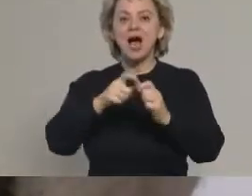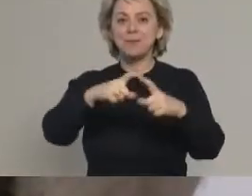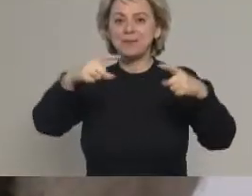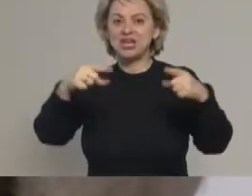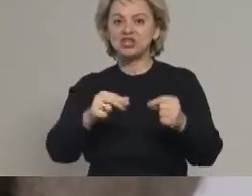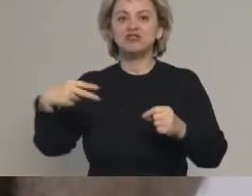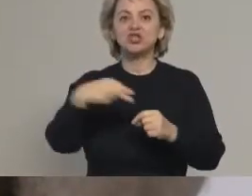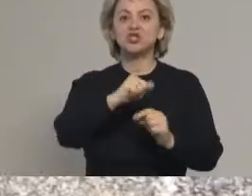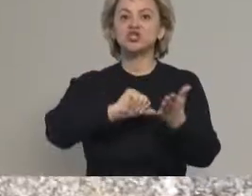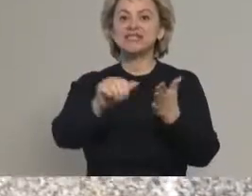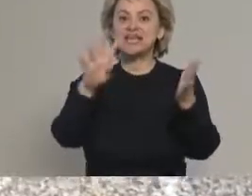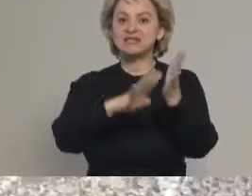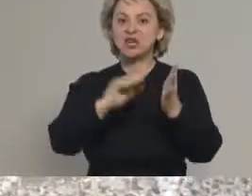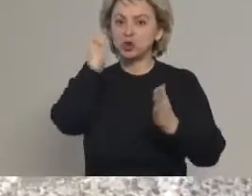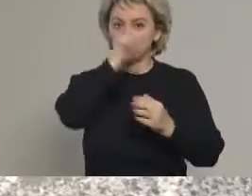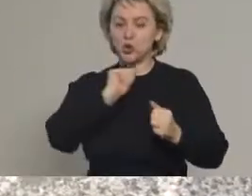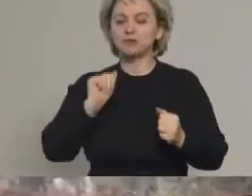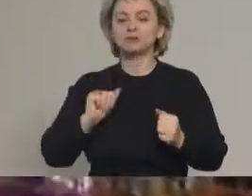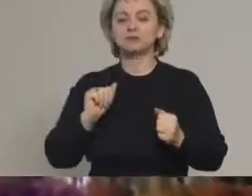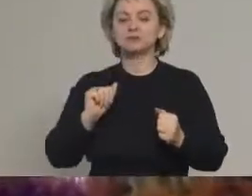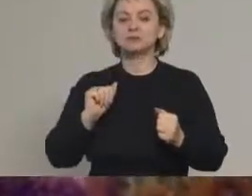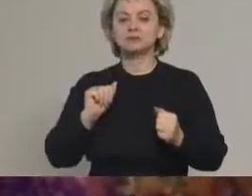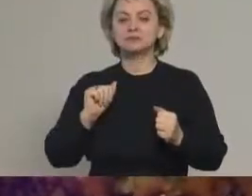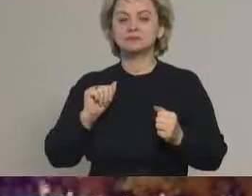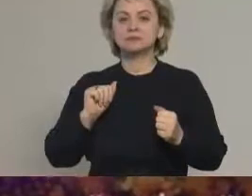в 2069 год.